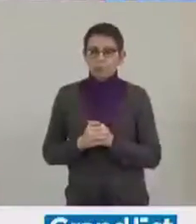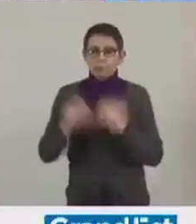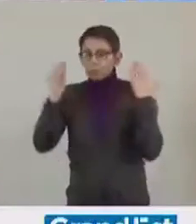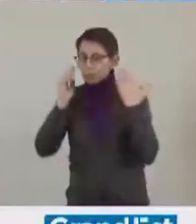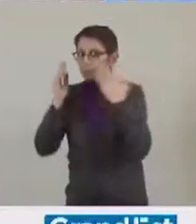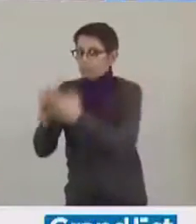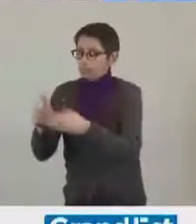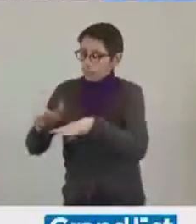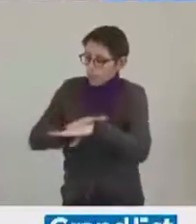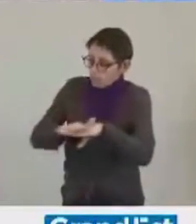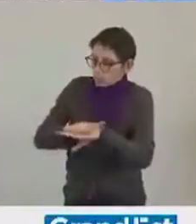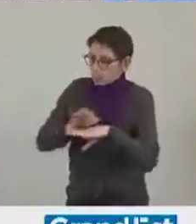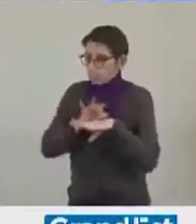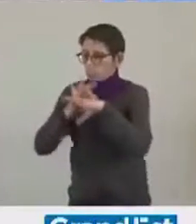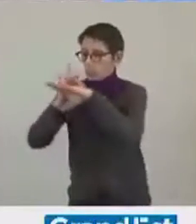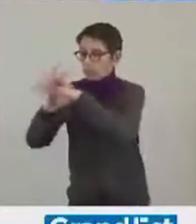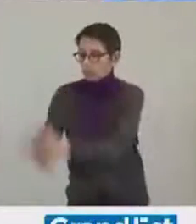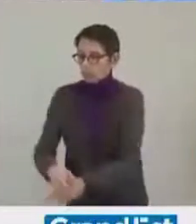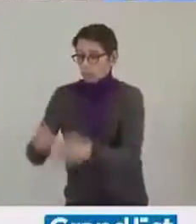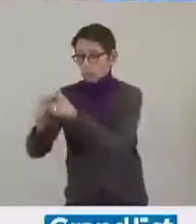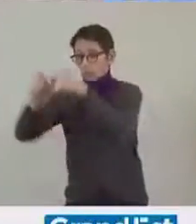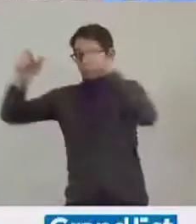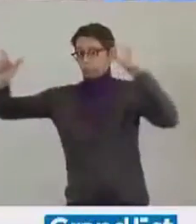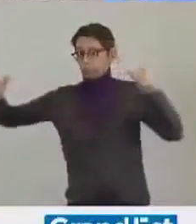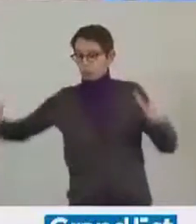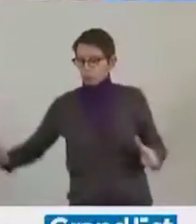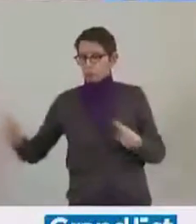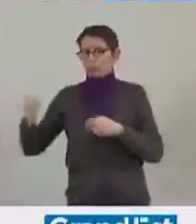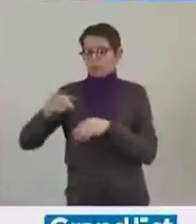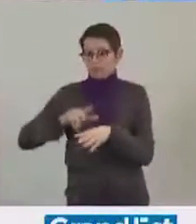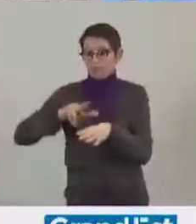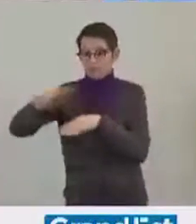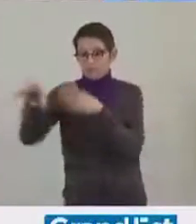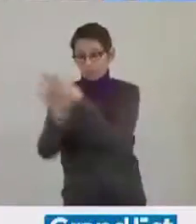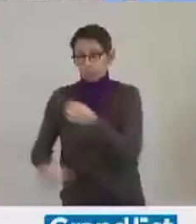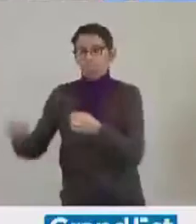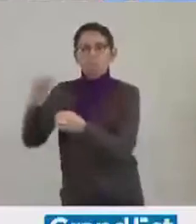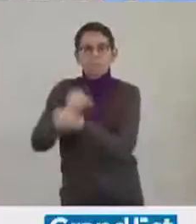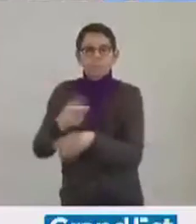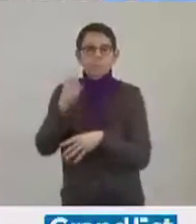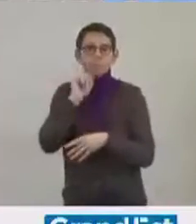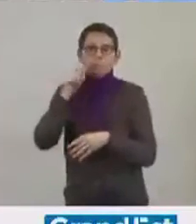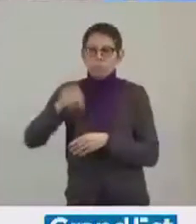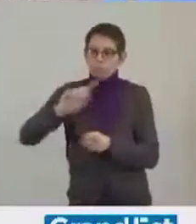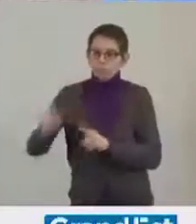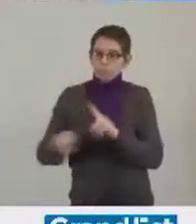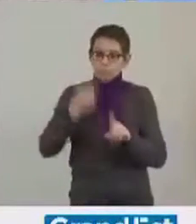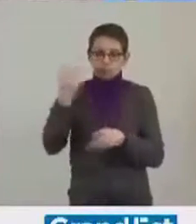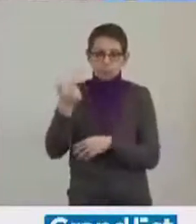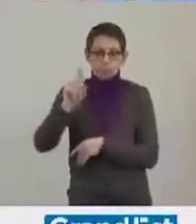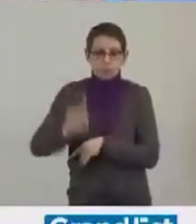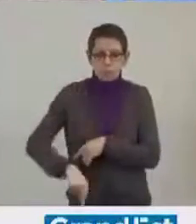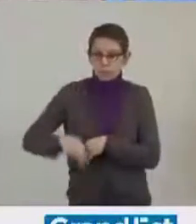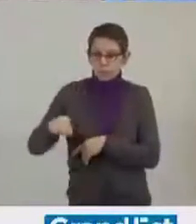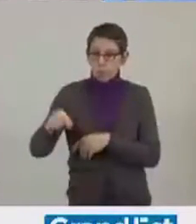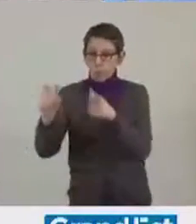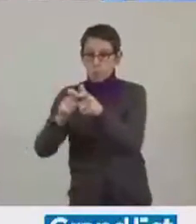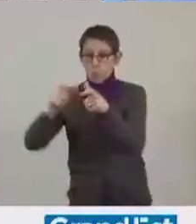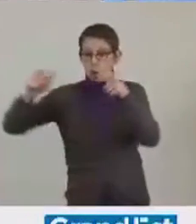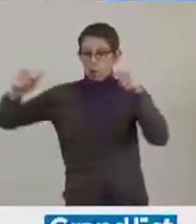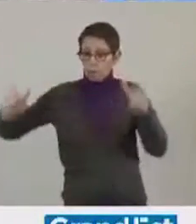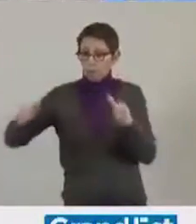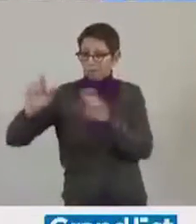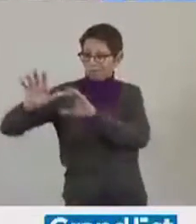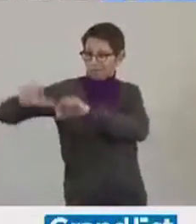une politique d'accompagnement vis-à-vis des grandes entreprises sera élaborée. Il est essentiel de conforter l'ancrage des grands groupes sur